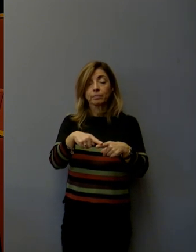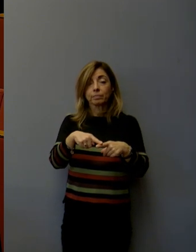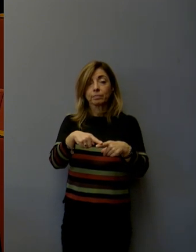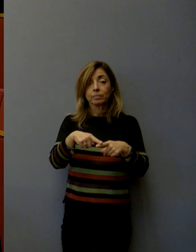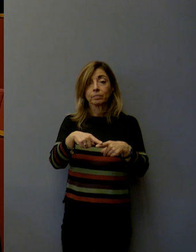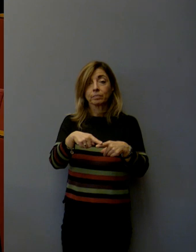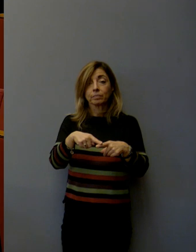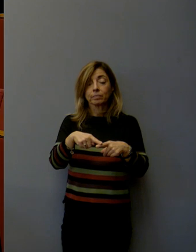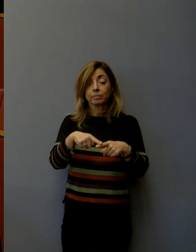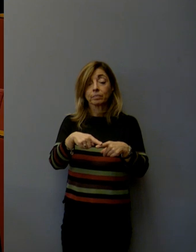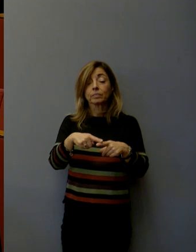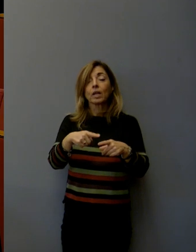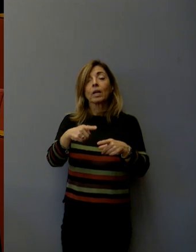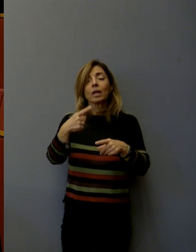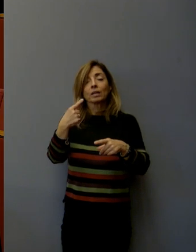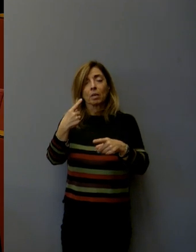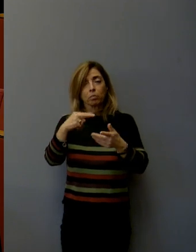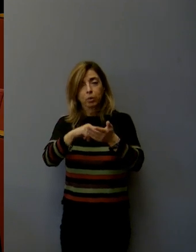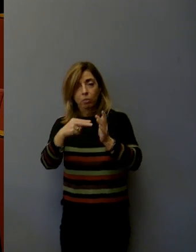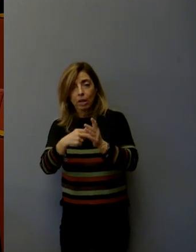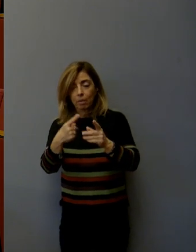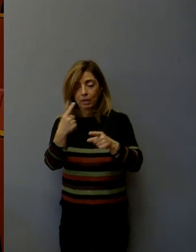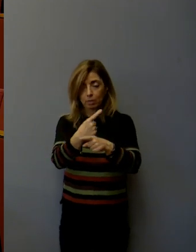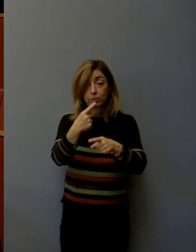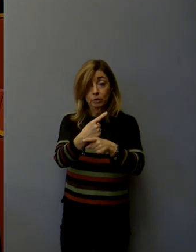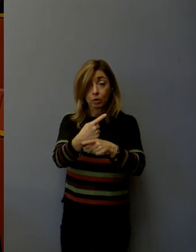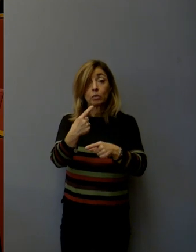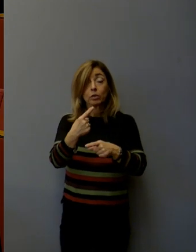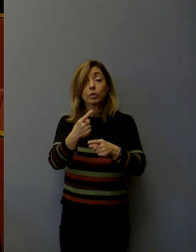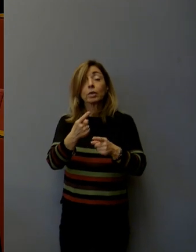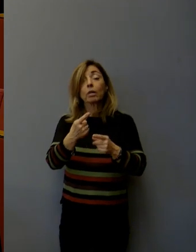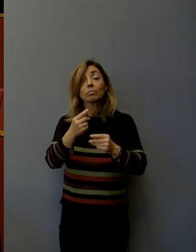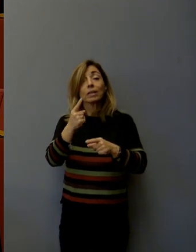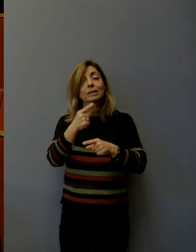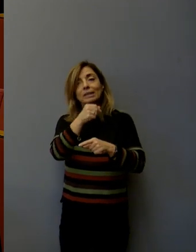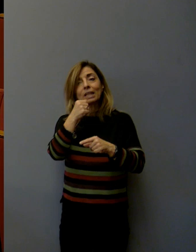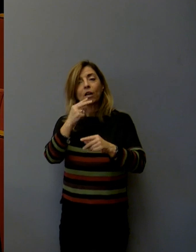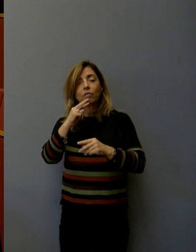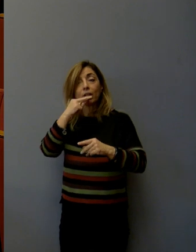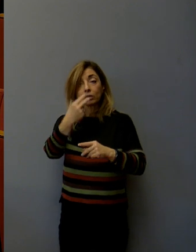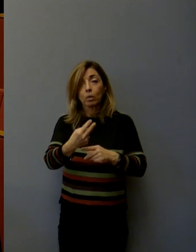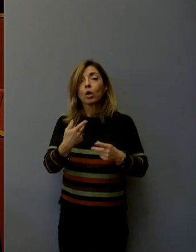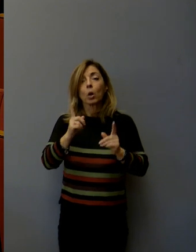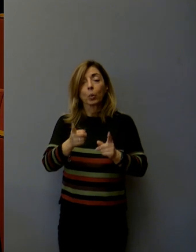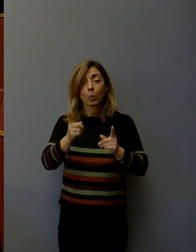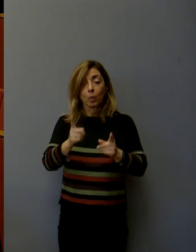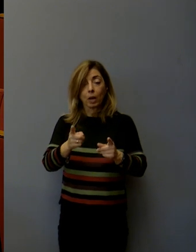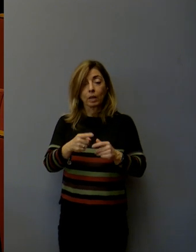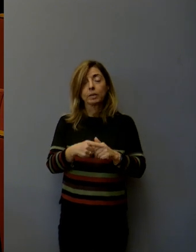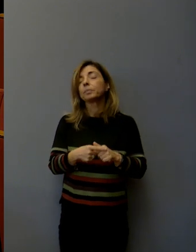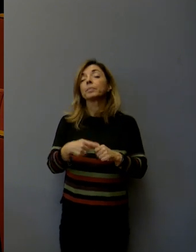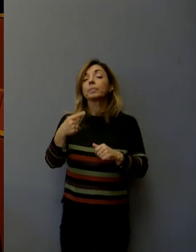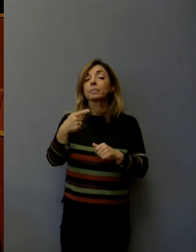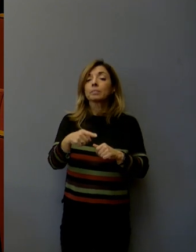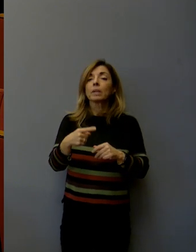a cui bisogna rispondere e così Come prender parte a una riflessione del Come costruire una una una una